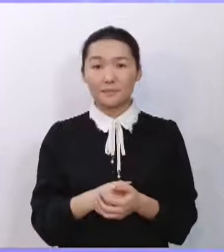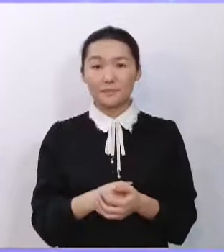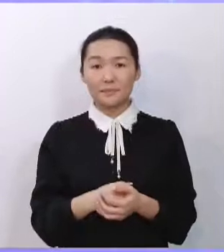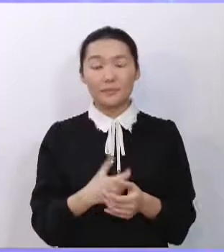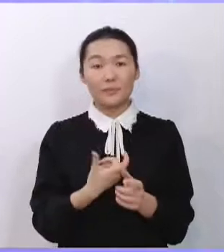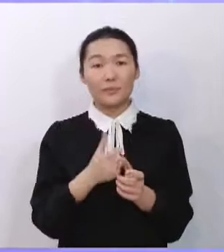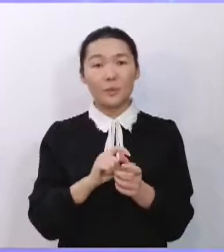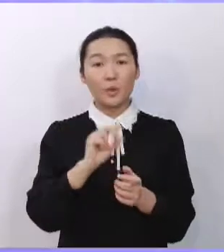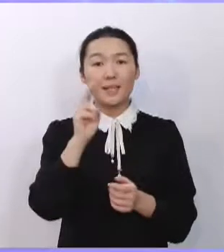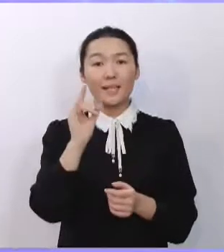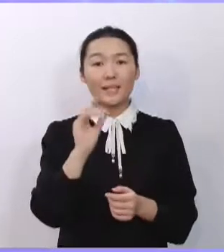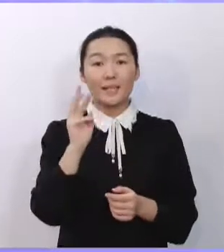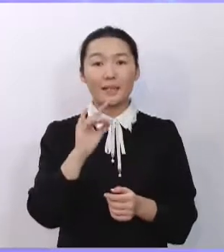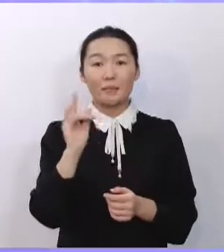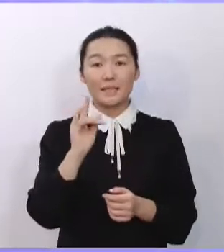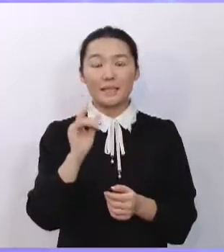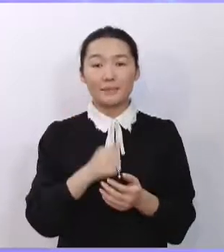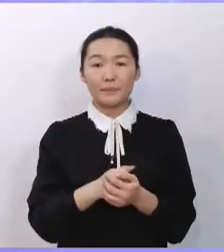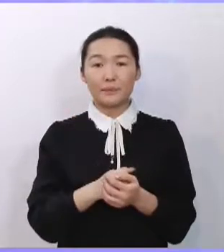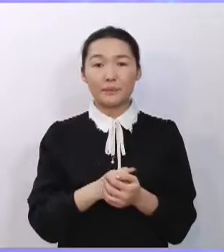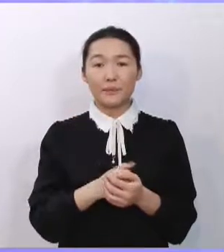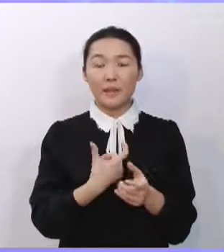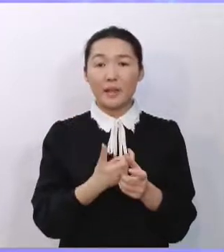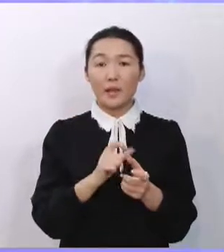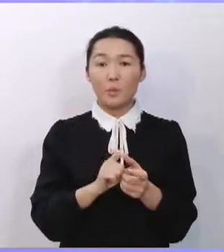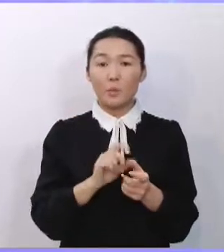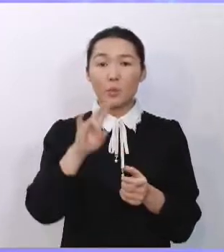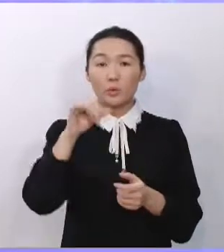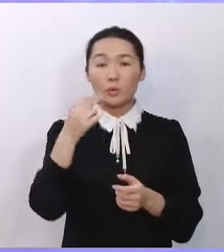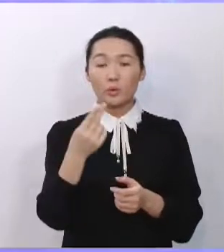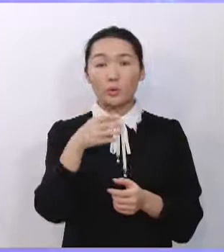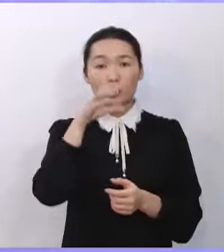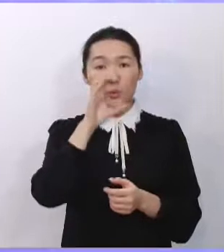Бул кымыз. Кымыз улуттук суусундук.